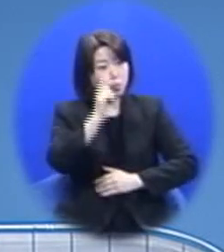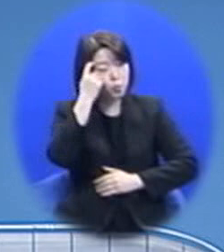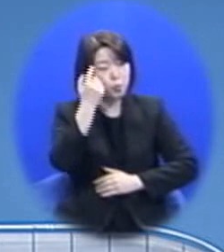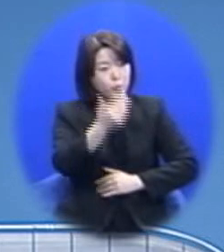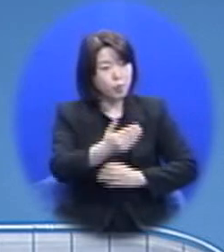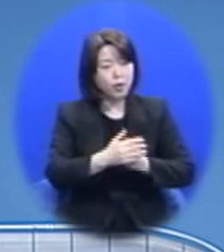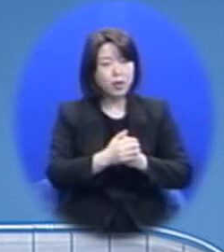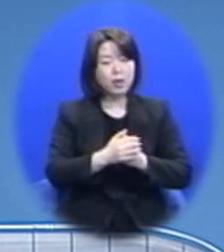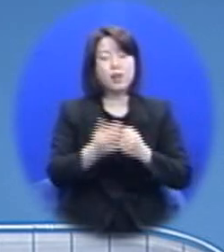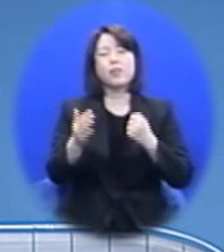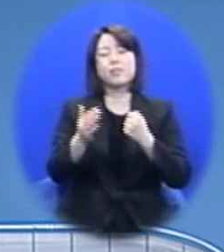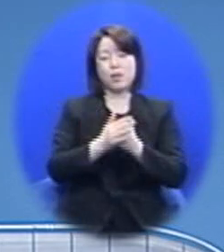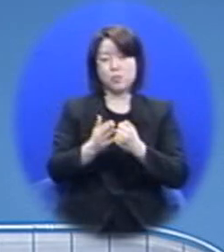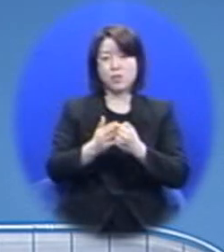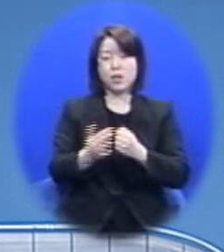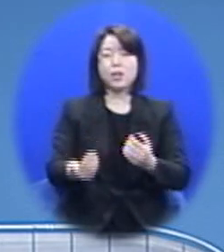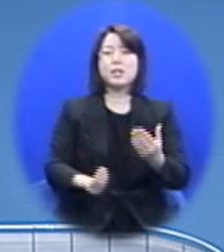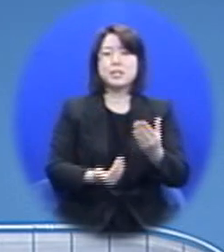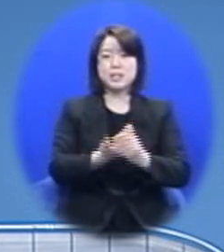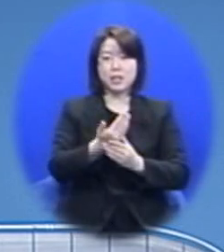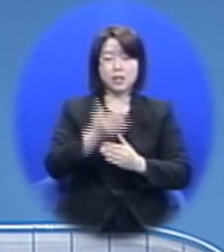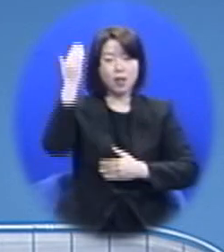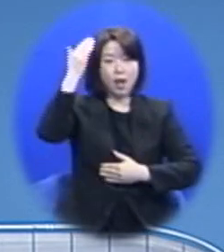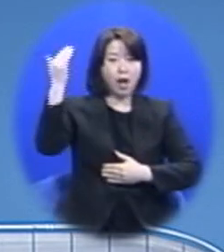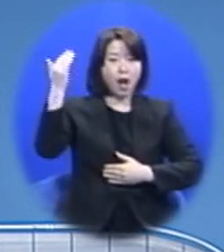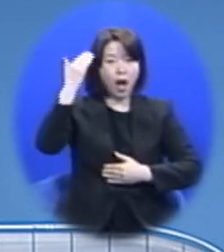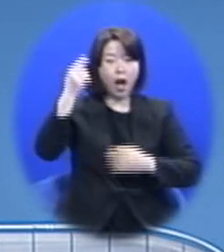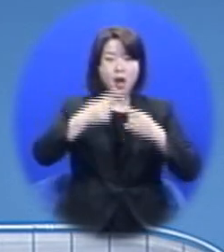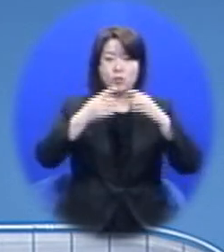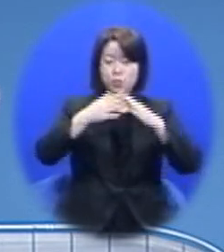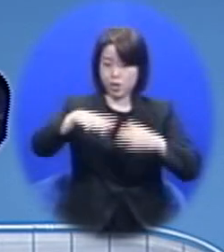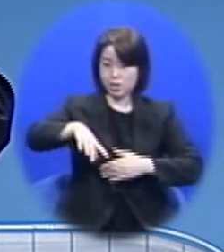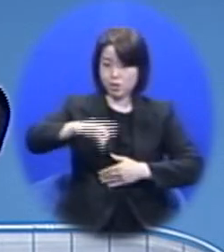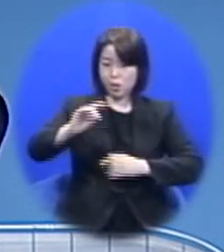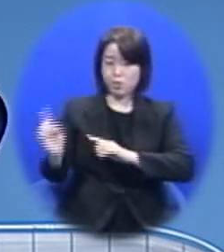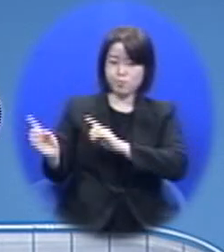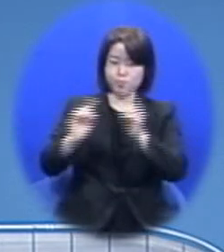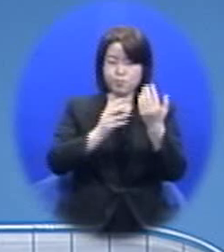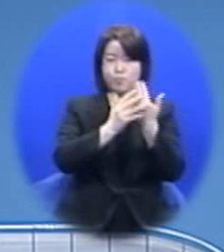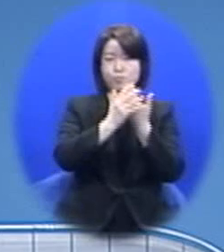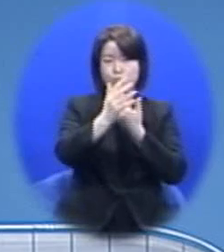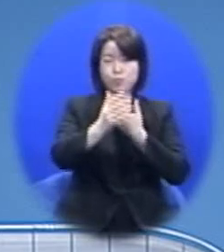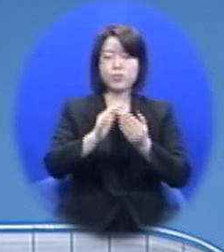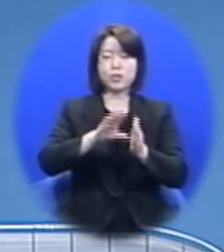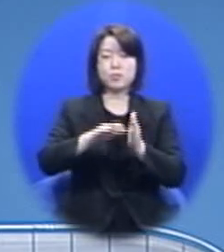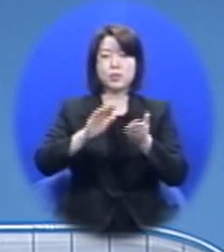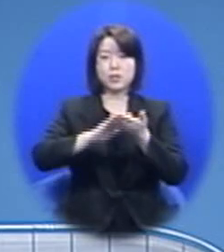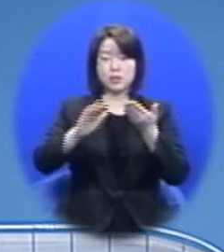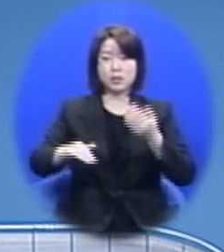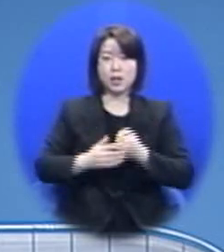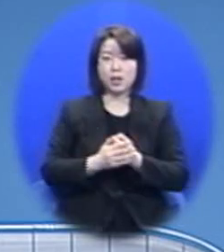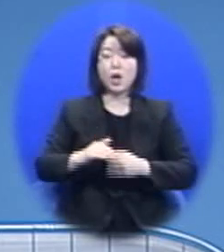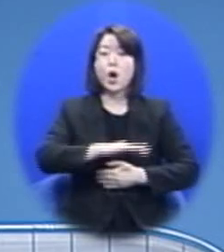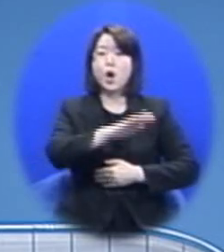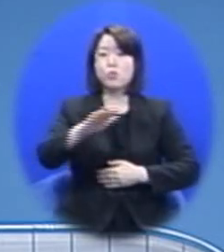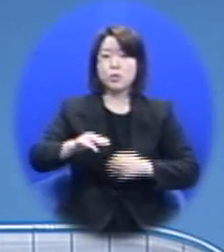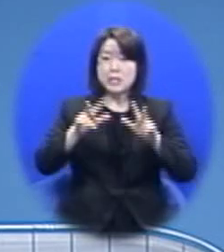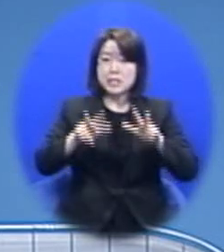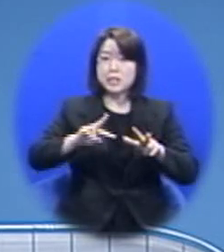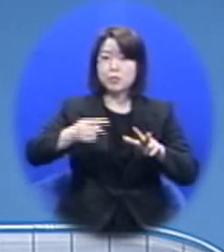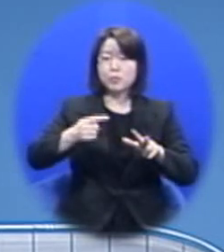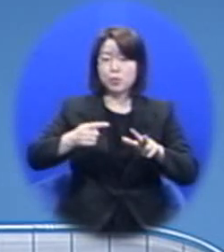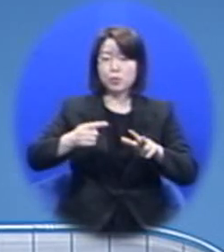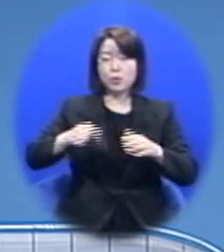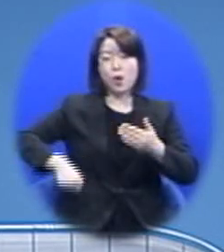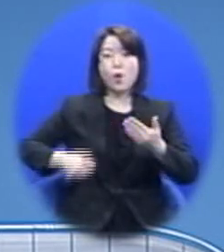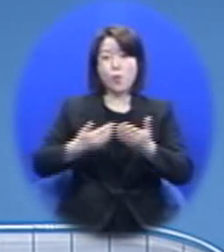그래서 일어난 게 한국교회 초대 부흥입니다. 지금도 우리는 예배 드릴 때마다 회개는 하지요. 하나님, 또